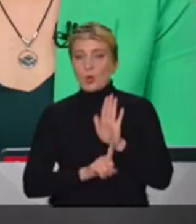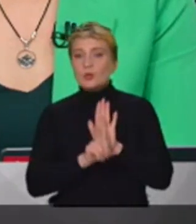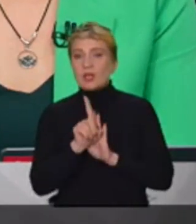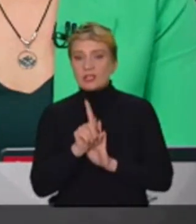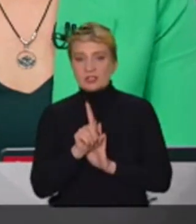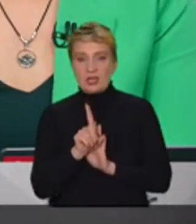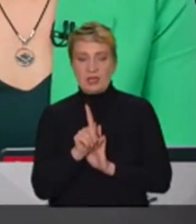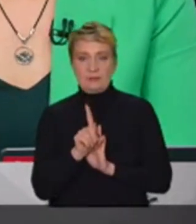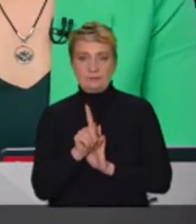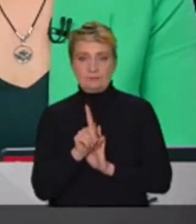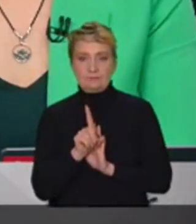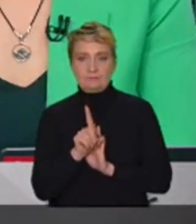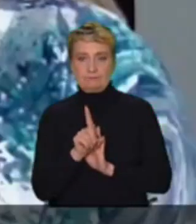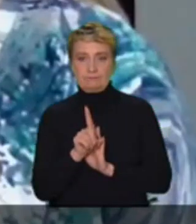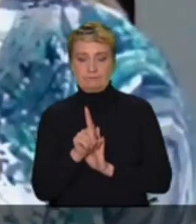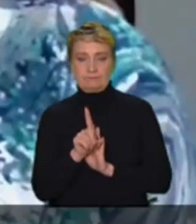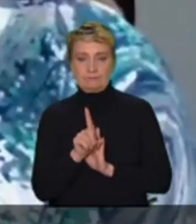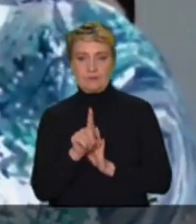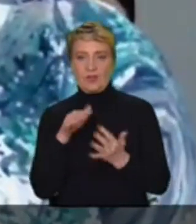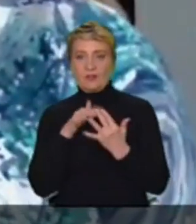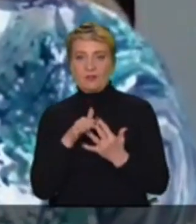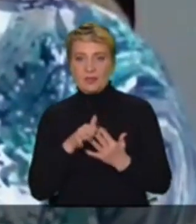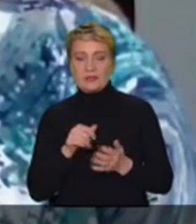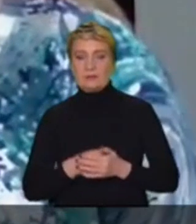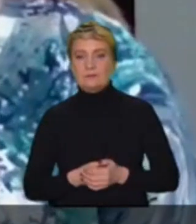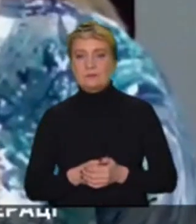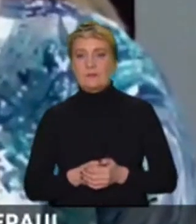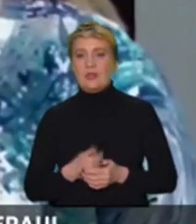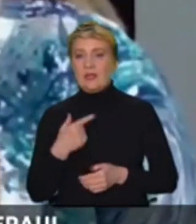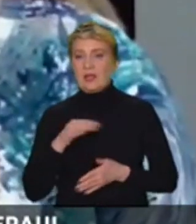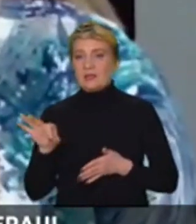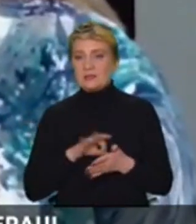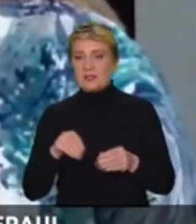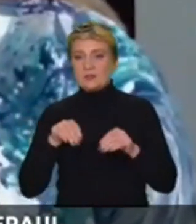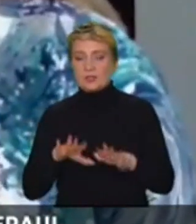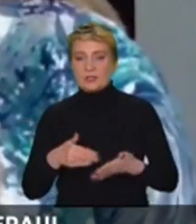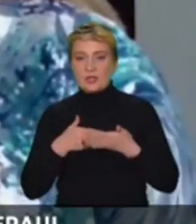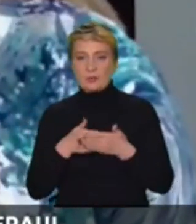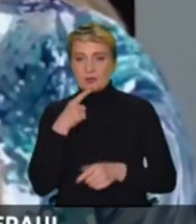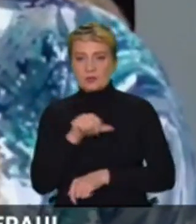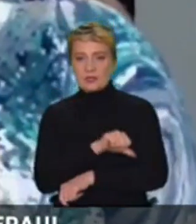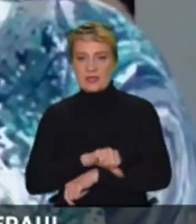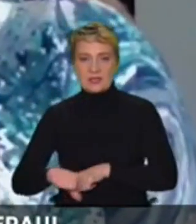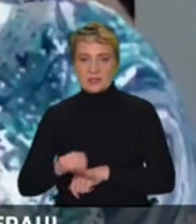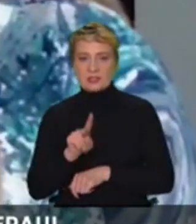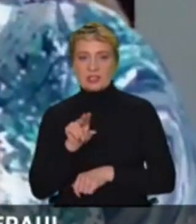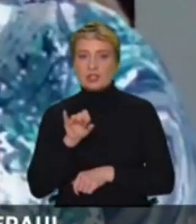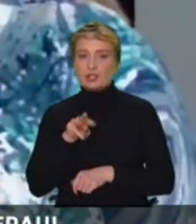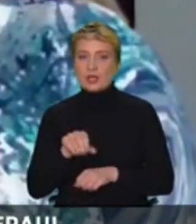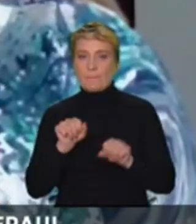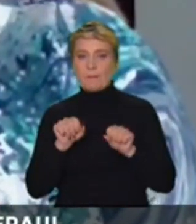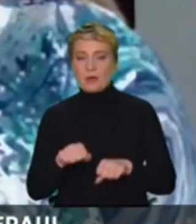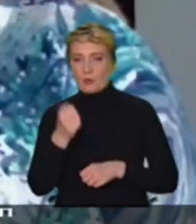отпуске в Загребе, и, грубо говоря, войну я встретила там. Я сразу же решила помогать из-за границы, чем могу. И